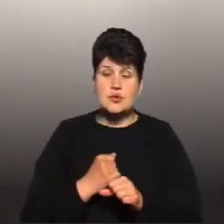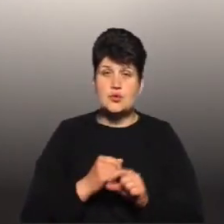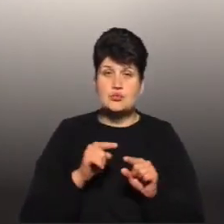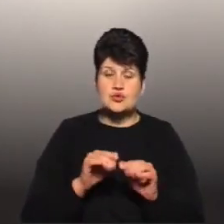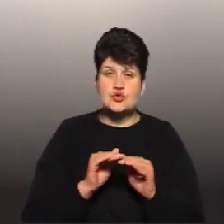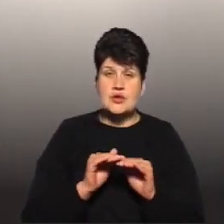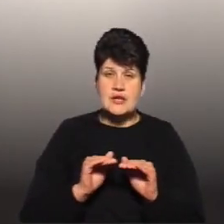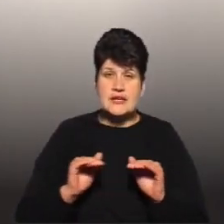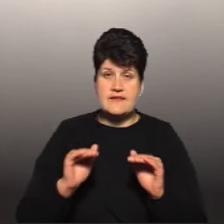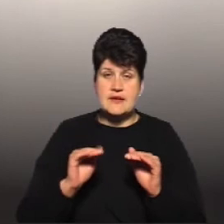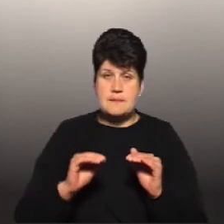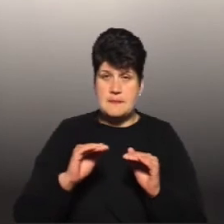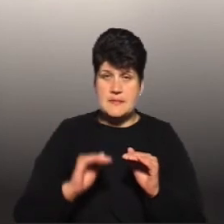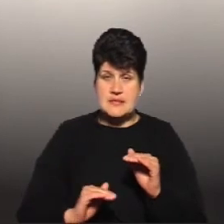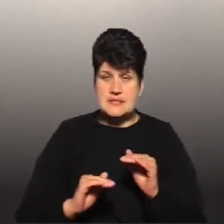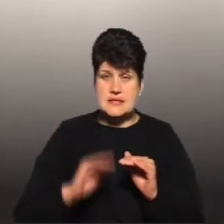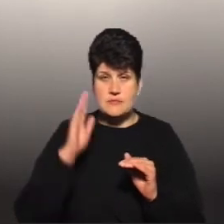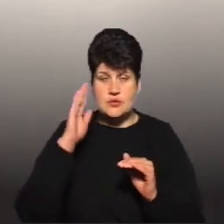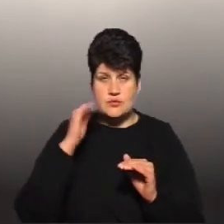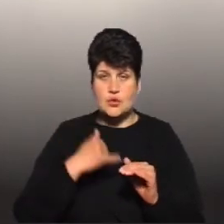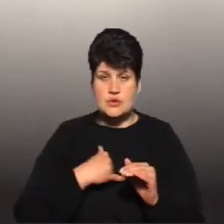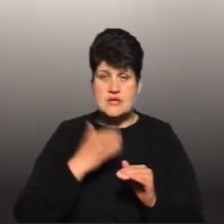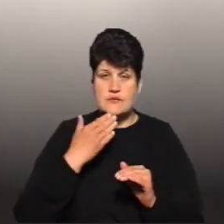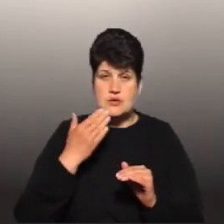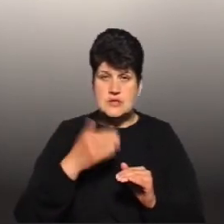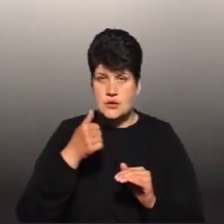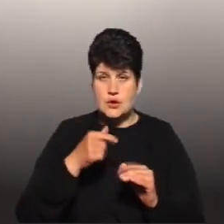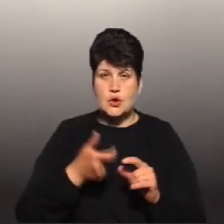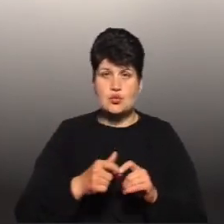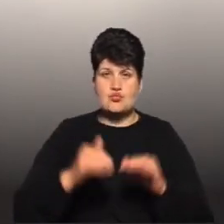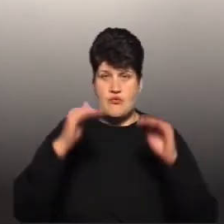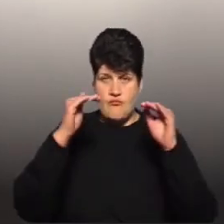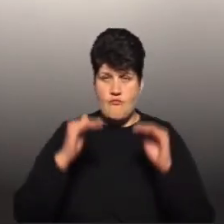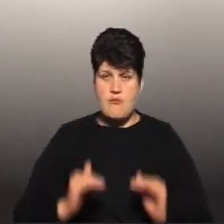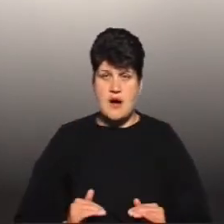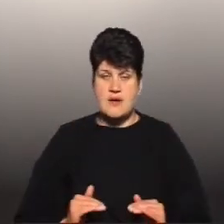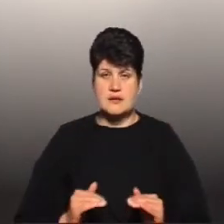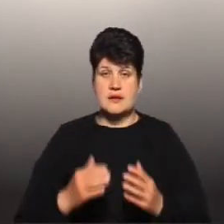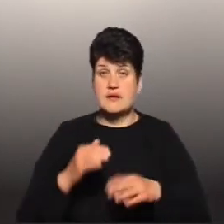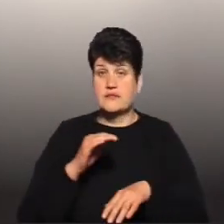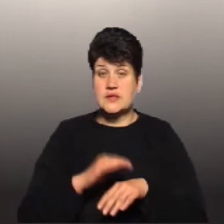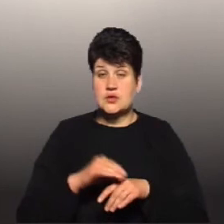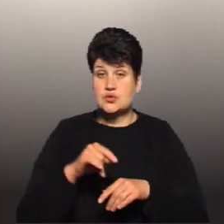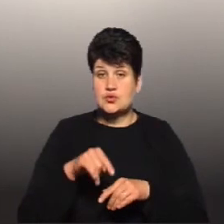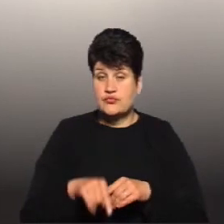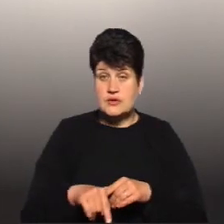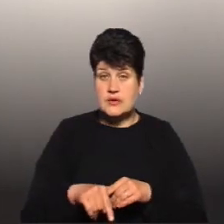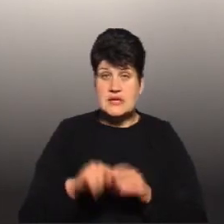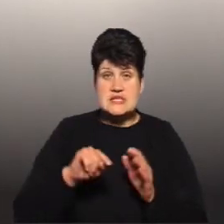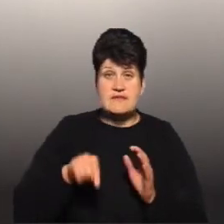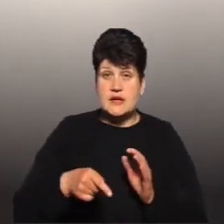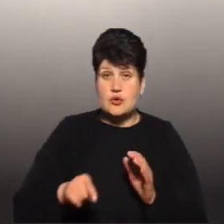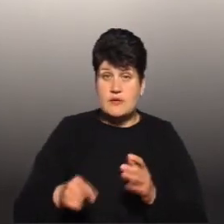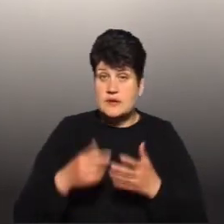вод в нас в останні роки дуже впали, і вже в тих спостережених свердловинах немає